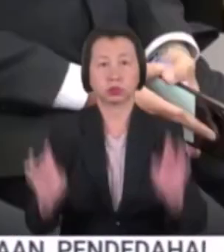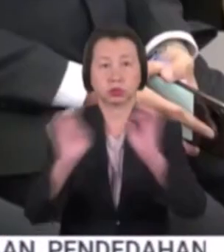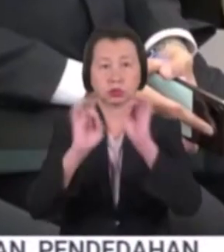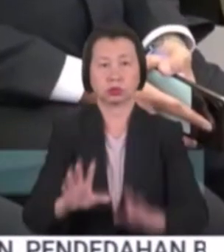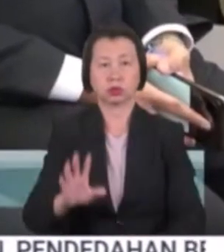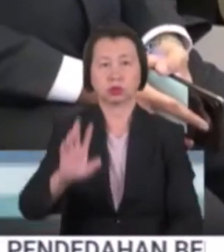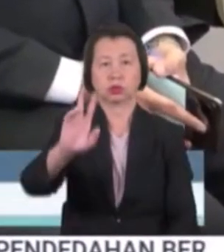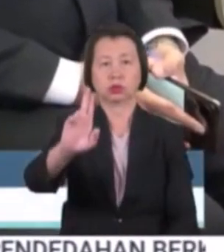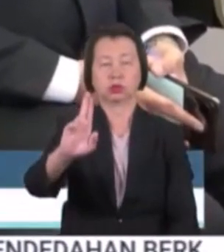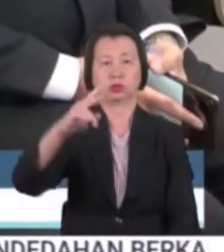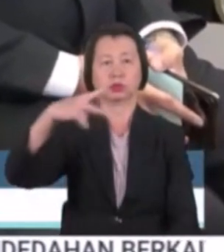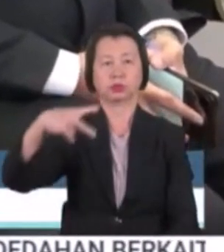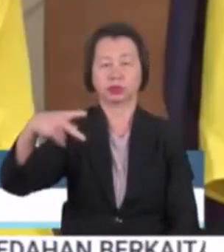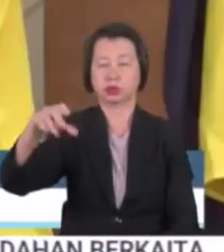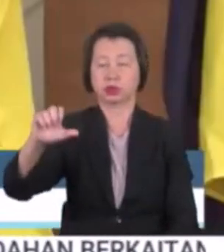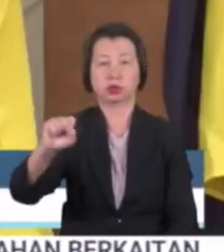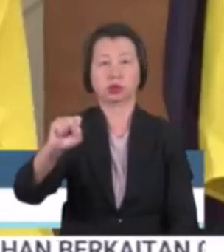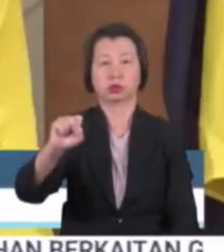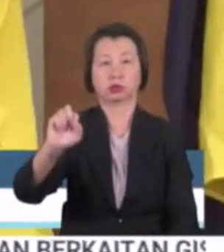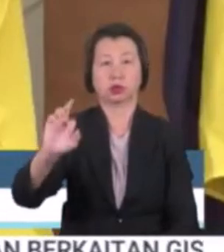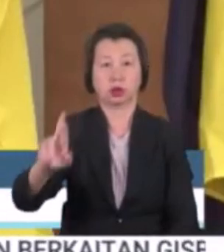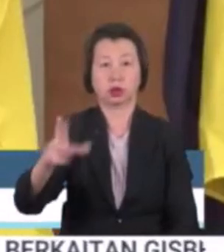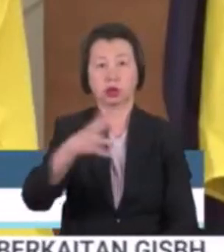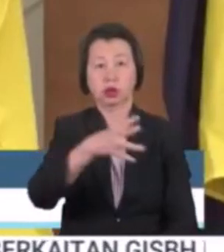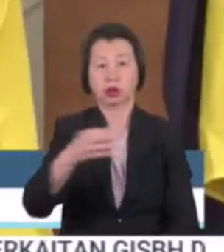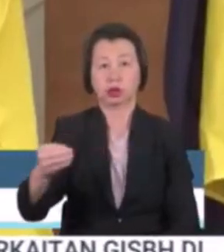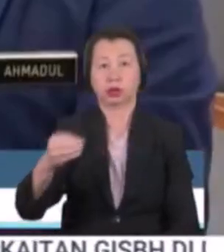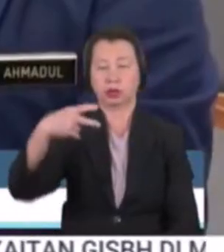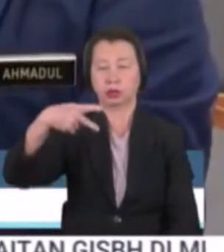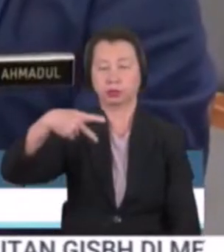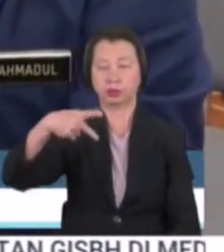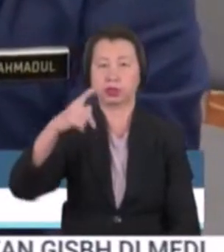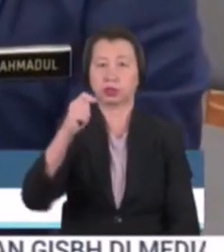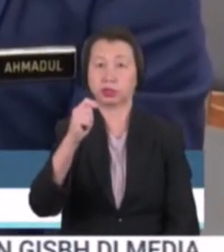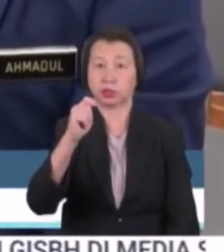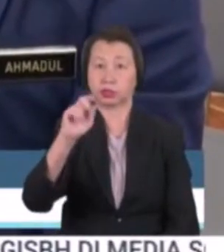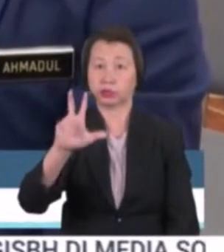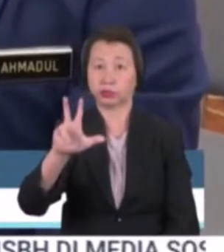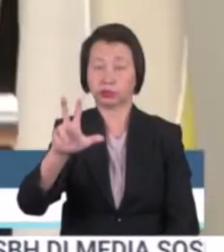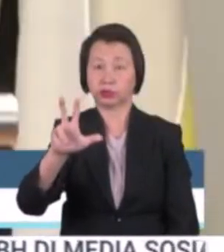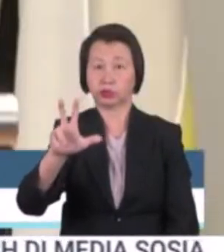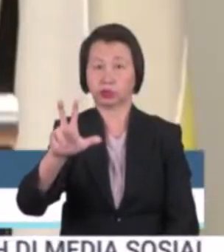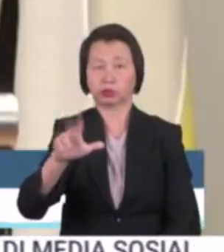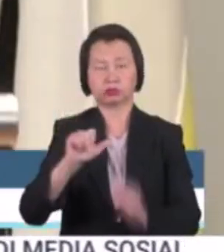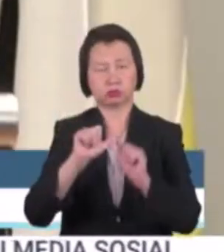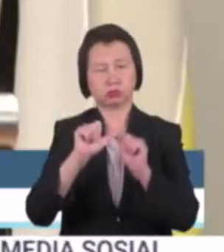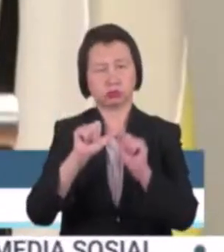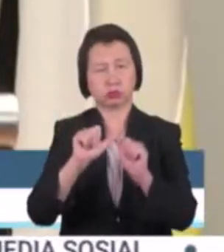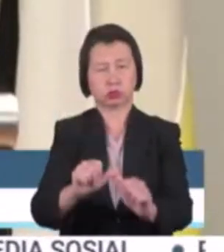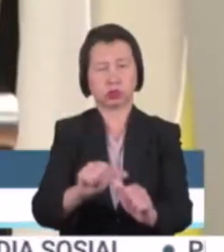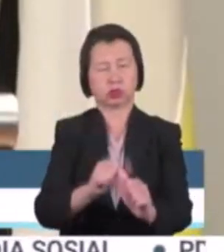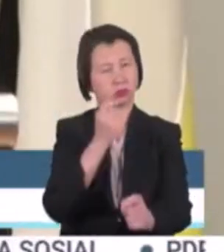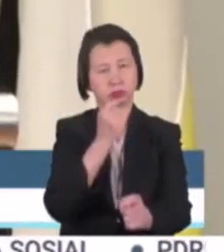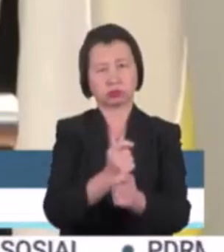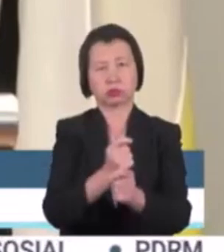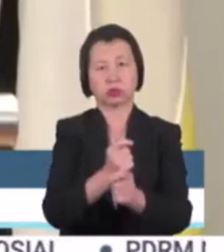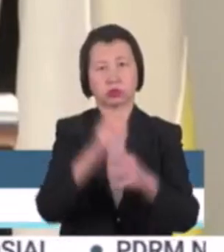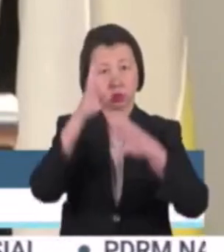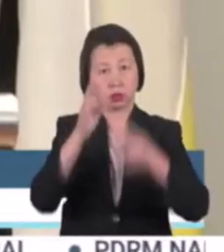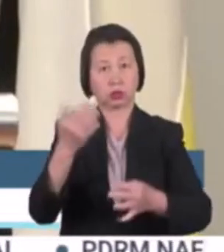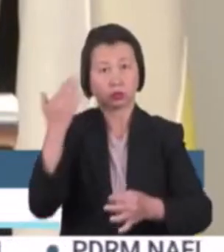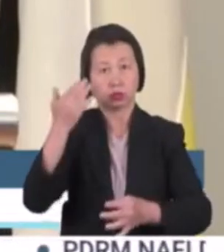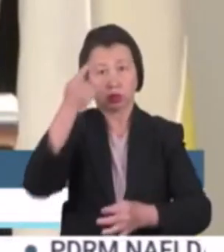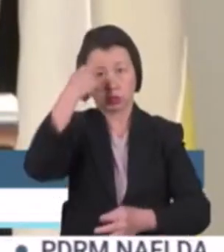Ujian pencapaian sekolah rendah UPSR serta pentaksiran tingkatan 3 PT3 kekal dengan keputusan terdahulu